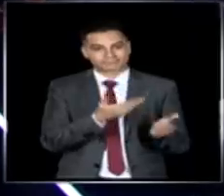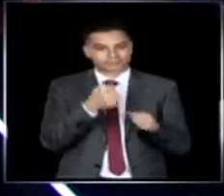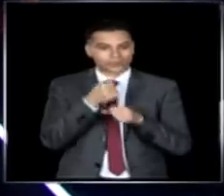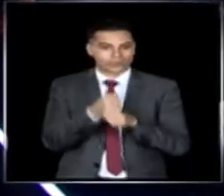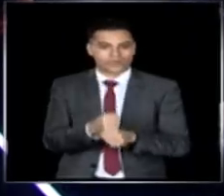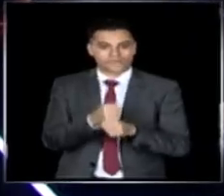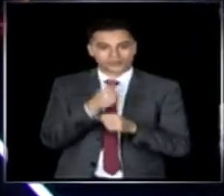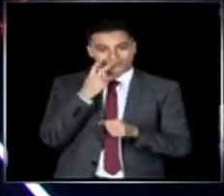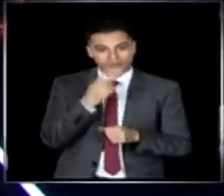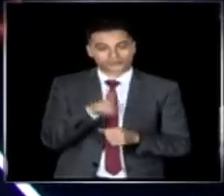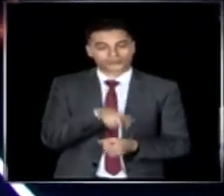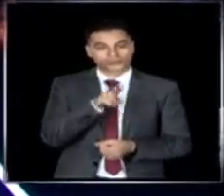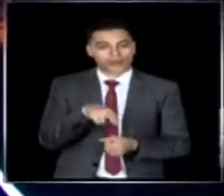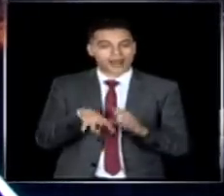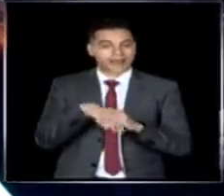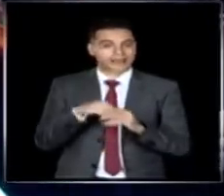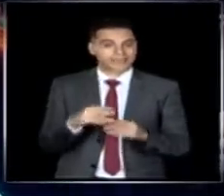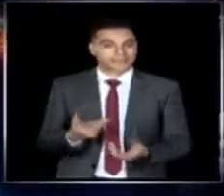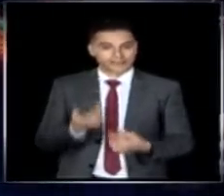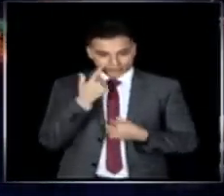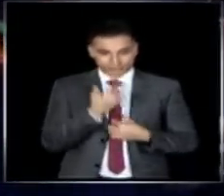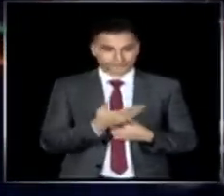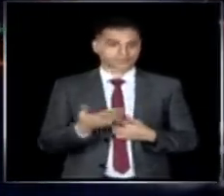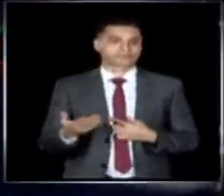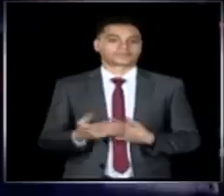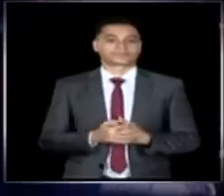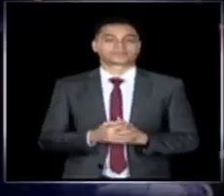شوف سعاد هتعمل ايه.